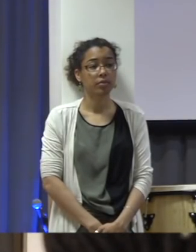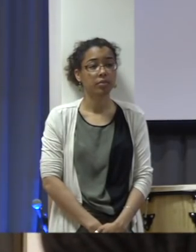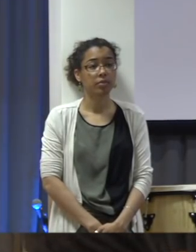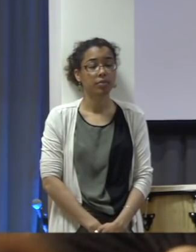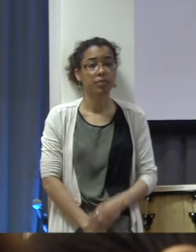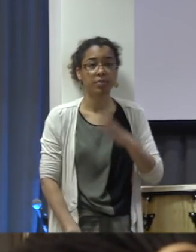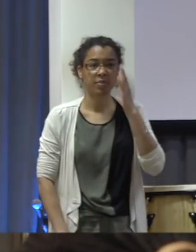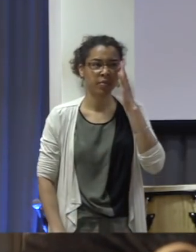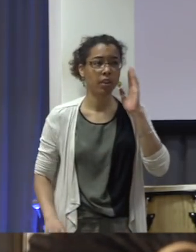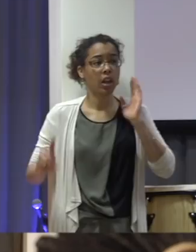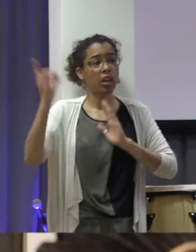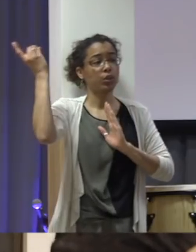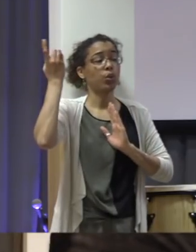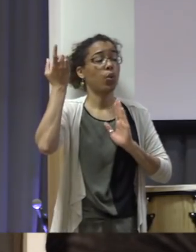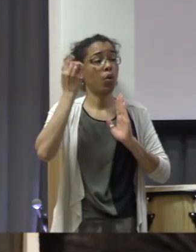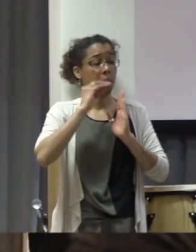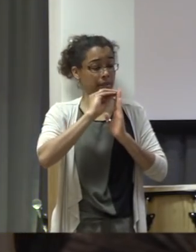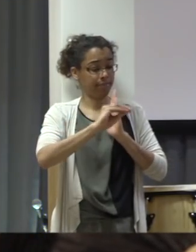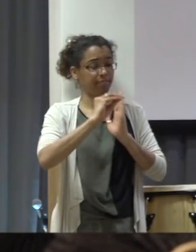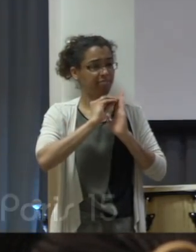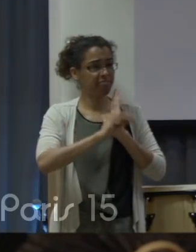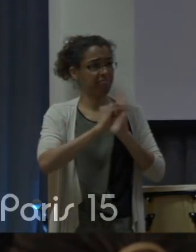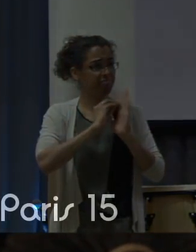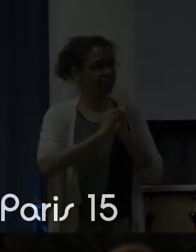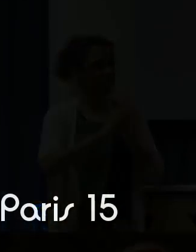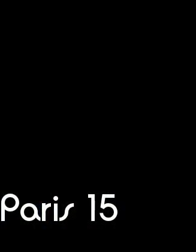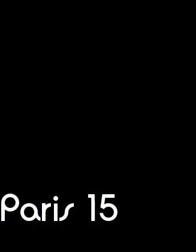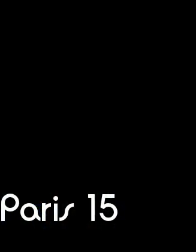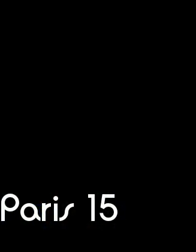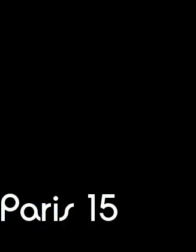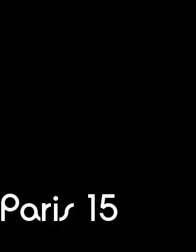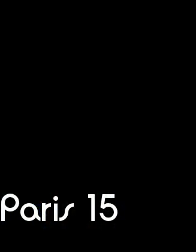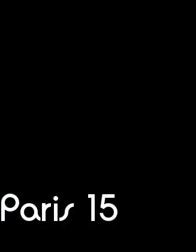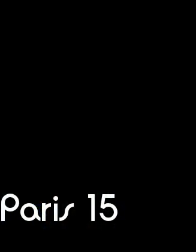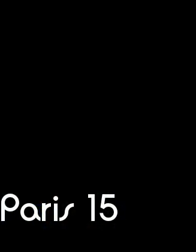Dieu t'a gravé sur tes mains. Rappelez-vous de ça, quel que soit